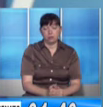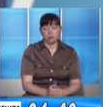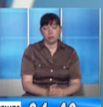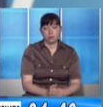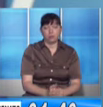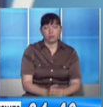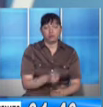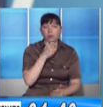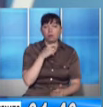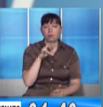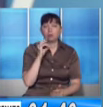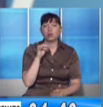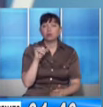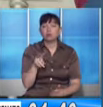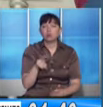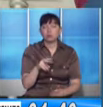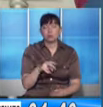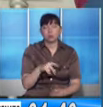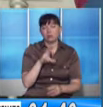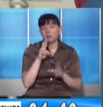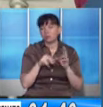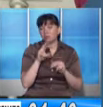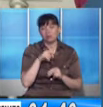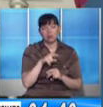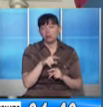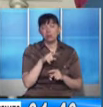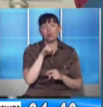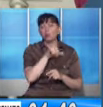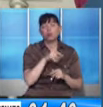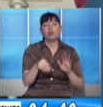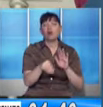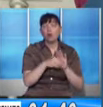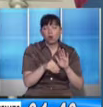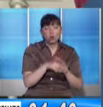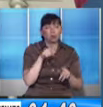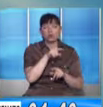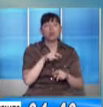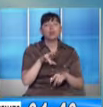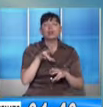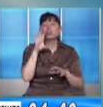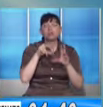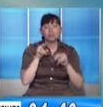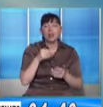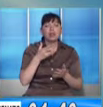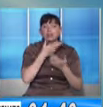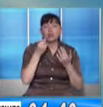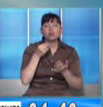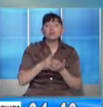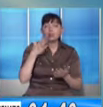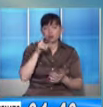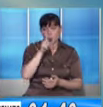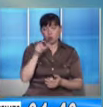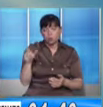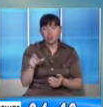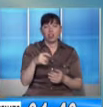Domnule Perciun? Un om corupt și lipsit de valori, e un om corupt și lipsit de valori în toate, inclusiv în atitudinea față